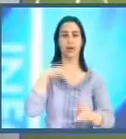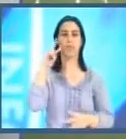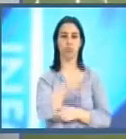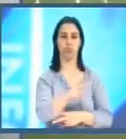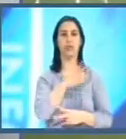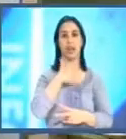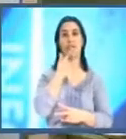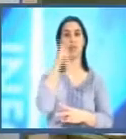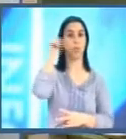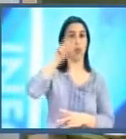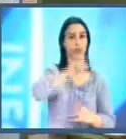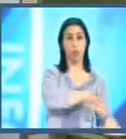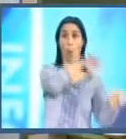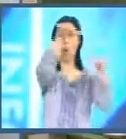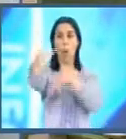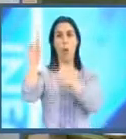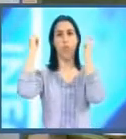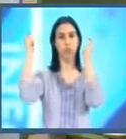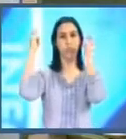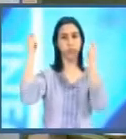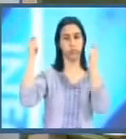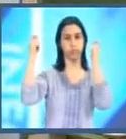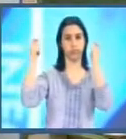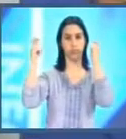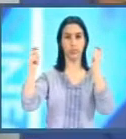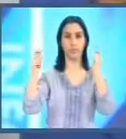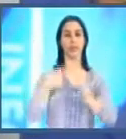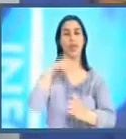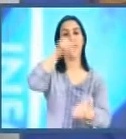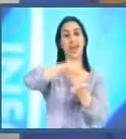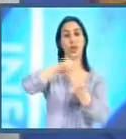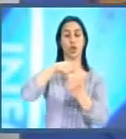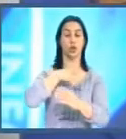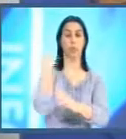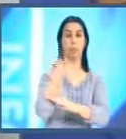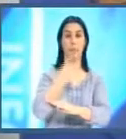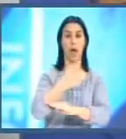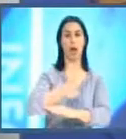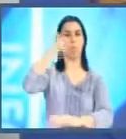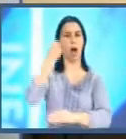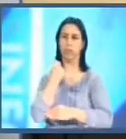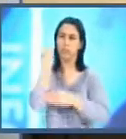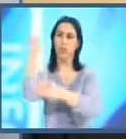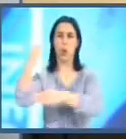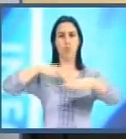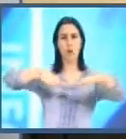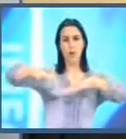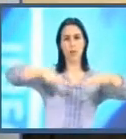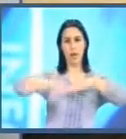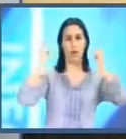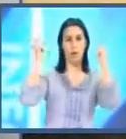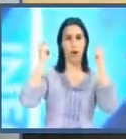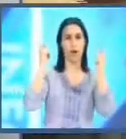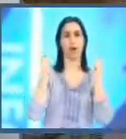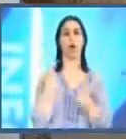que ha tingut la vaga de professors a la nostra ciutat. Els centres de primària han estat els que més han recolzat les mobilitzacions.